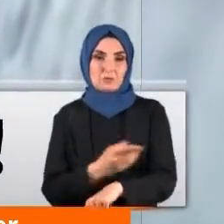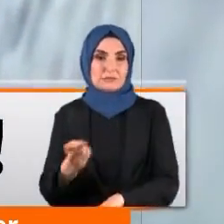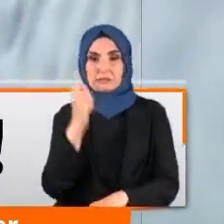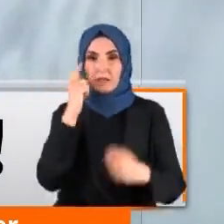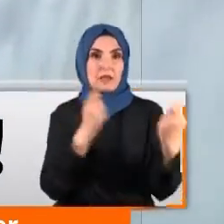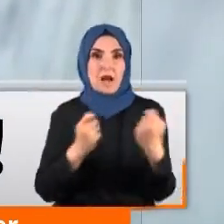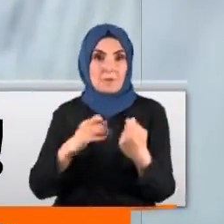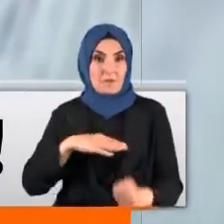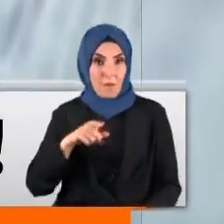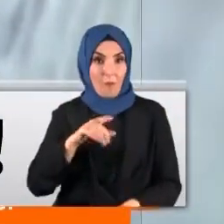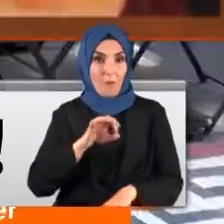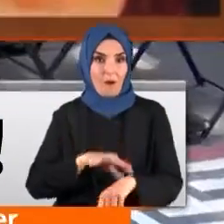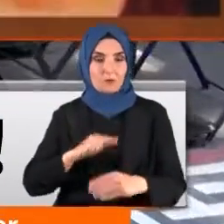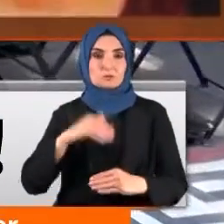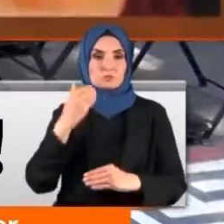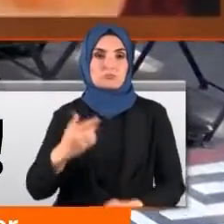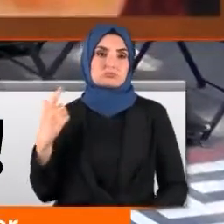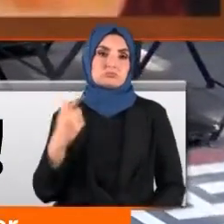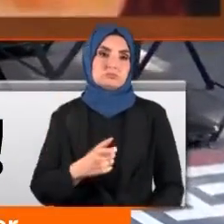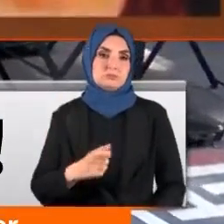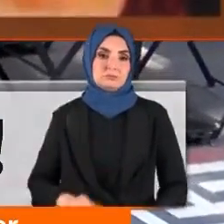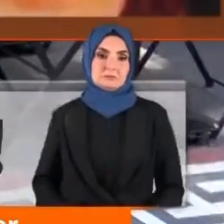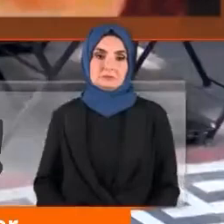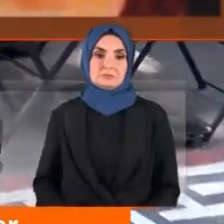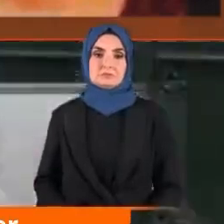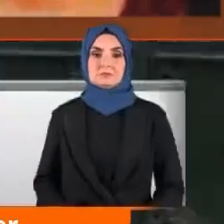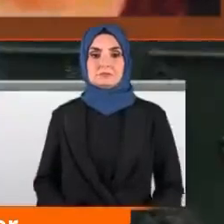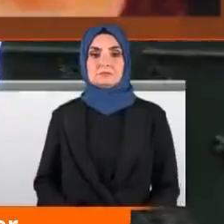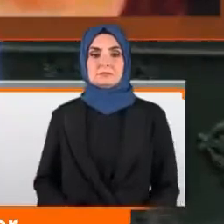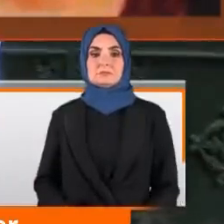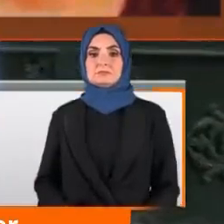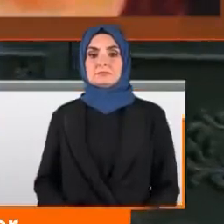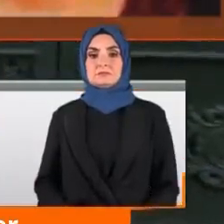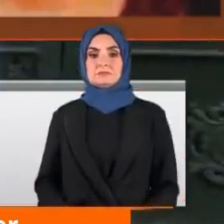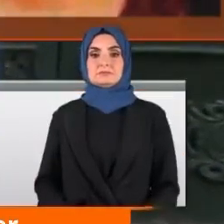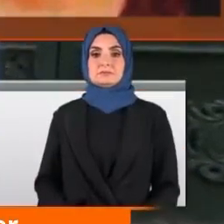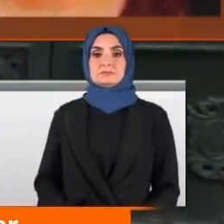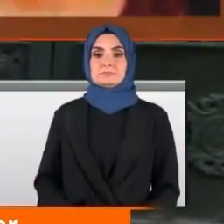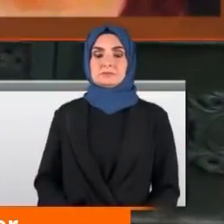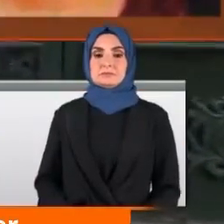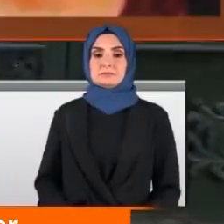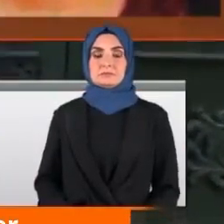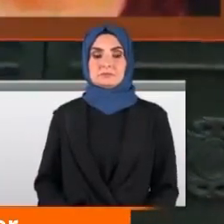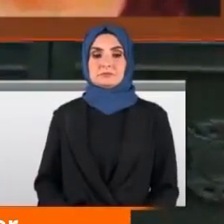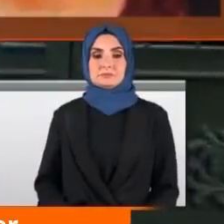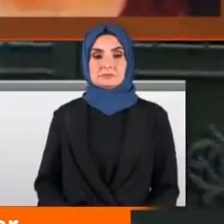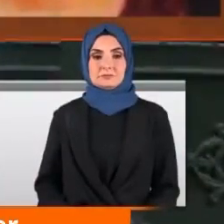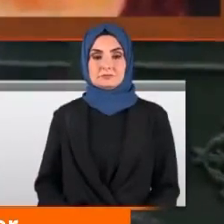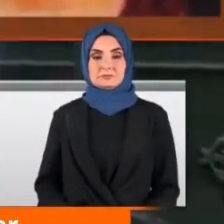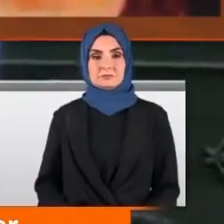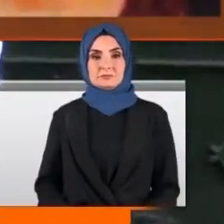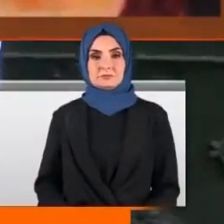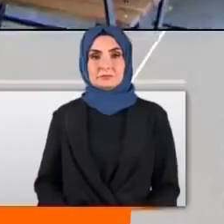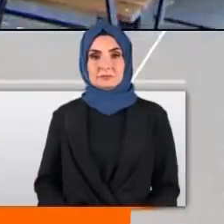anlar. Sonrası ise vahşet. Kıskançlık, ikisi birbirinde şüpheleniyorlardı. Sürekli morali bozuktu. bizi psikolojim